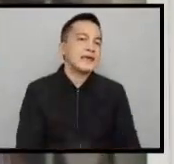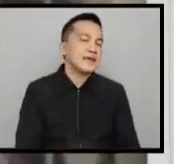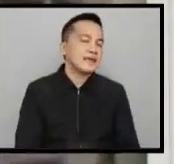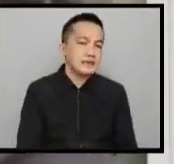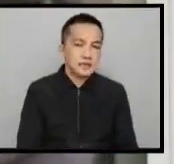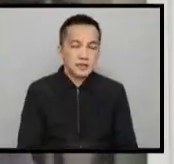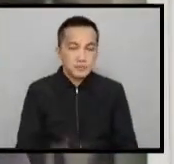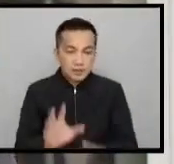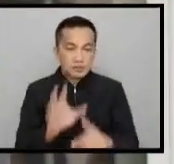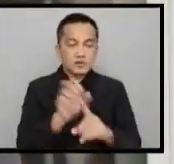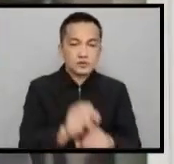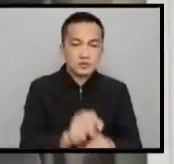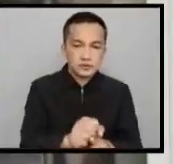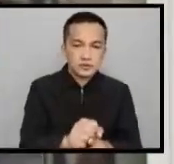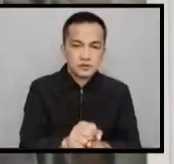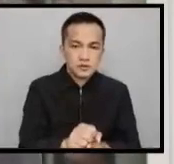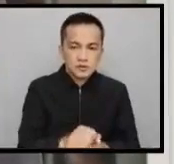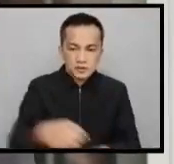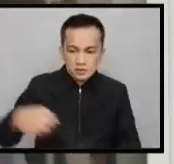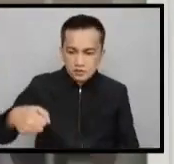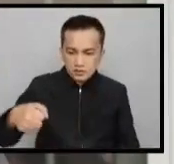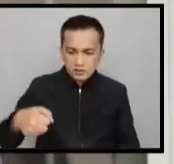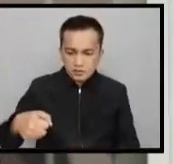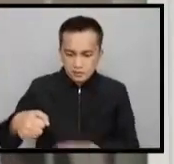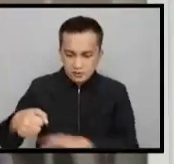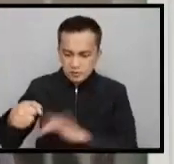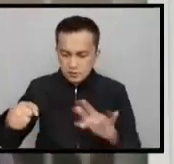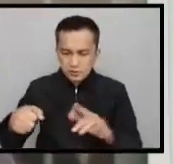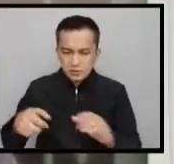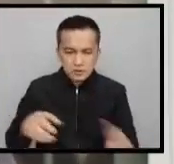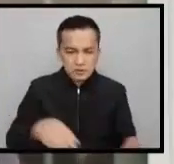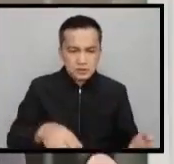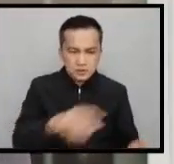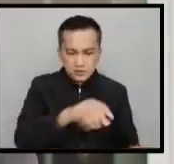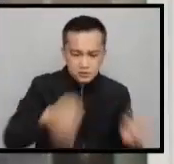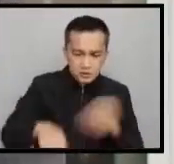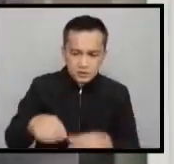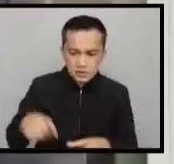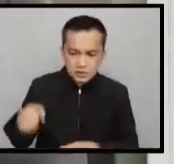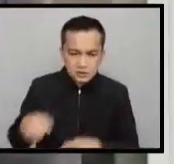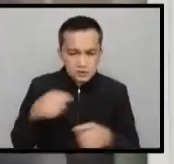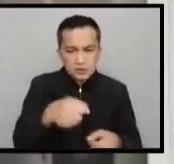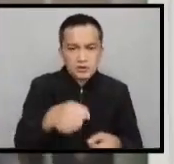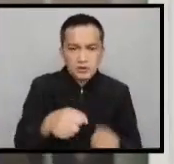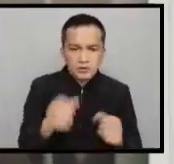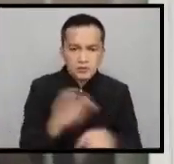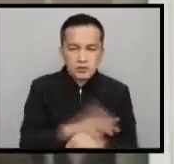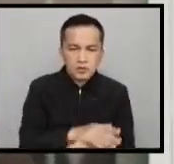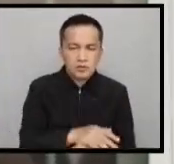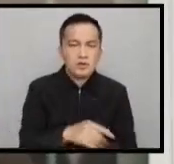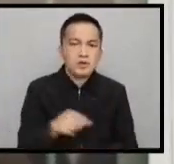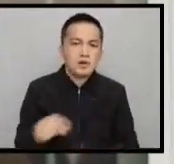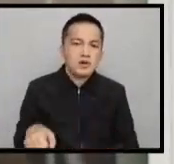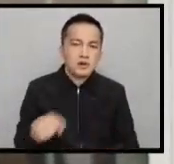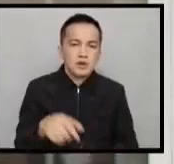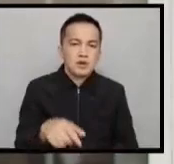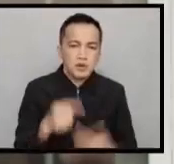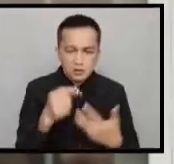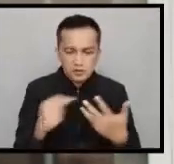mga bag, walang laman para doon may ilalagay kung may makikita ka. Ito, puno eh. So, all of these